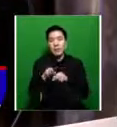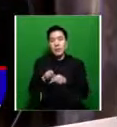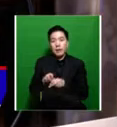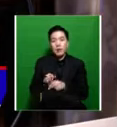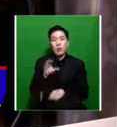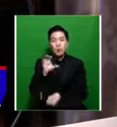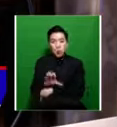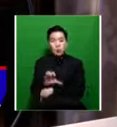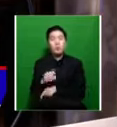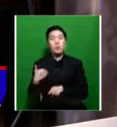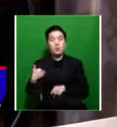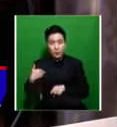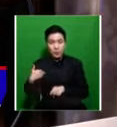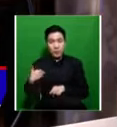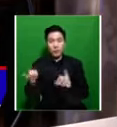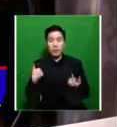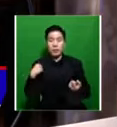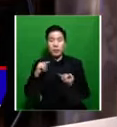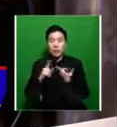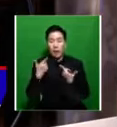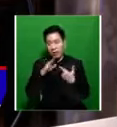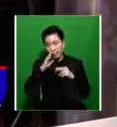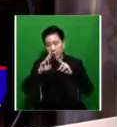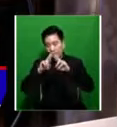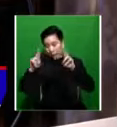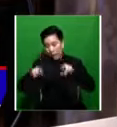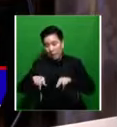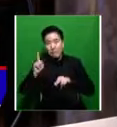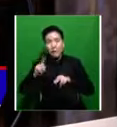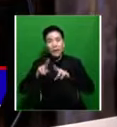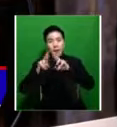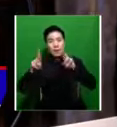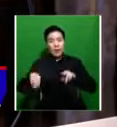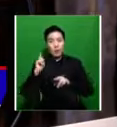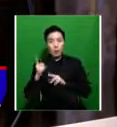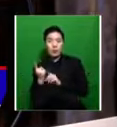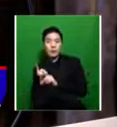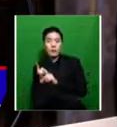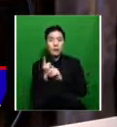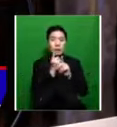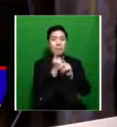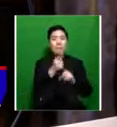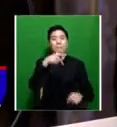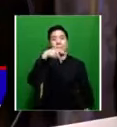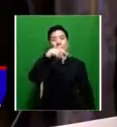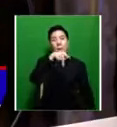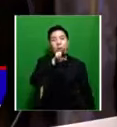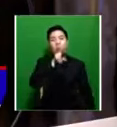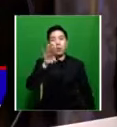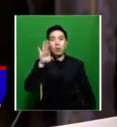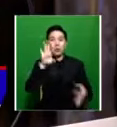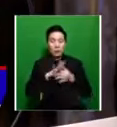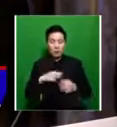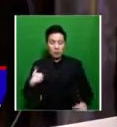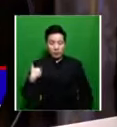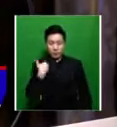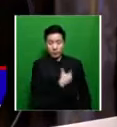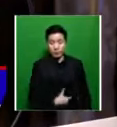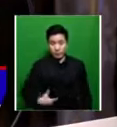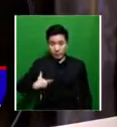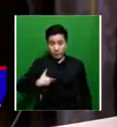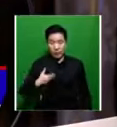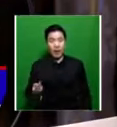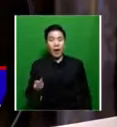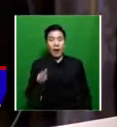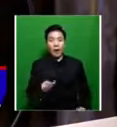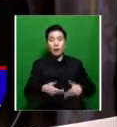นะครับทางด้านนี้นะครับก็คือว่าร้านอาหารเนี่ยเป็นกิจการที่ต้องปฏิบัติตามพระราชบัญญัตินะครับสาธารณสุขซึ่งมอบอำนาจนะครับไปยัง